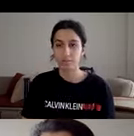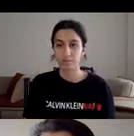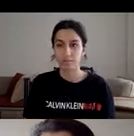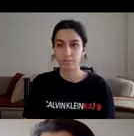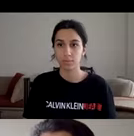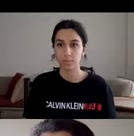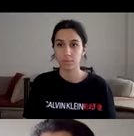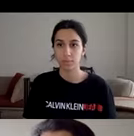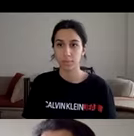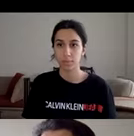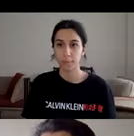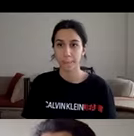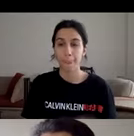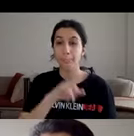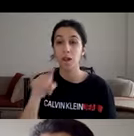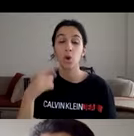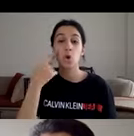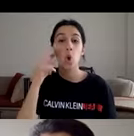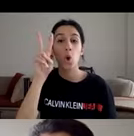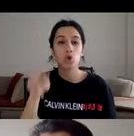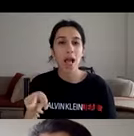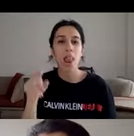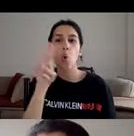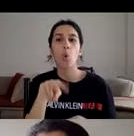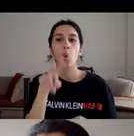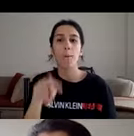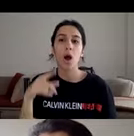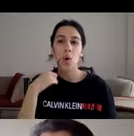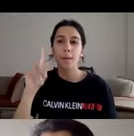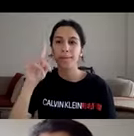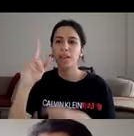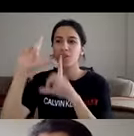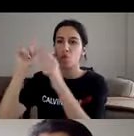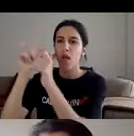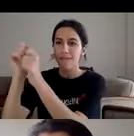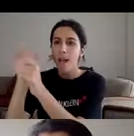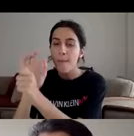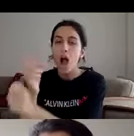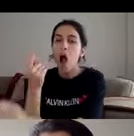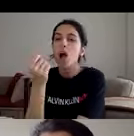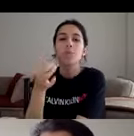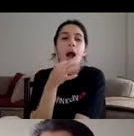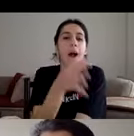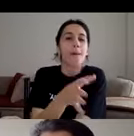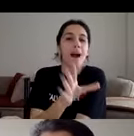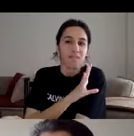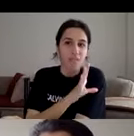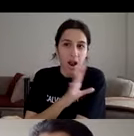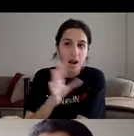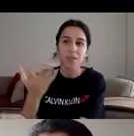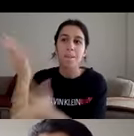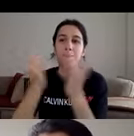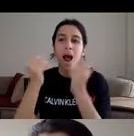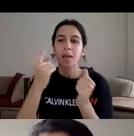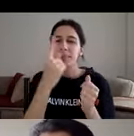etrafta görsel okuma teknolojileriyle bir paranır fotoğrafını çekip anında kaç para olduğunu söylediği gibi market rafındaki bir